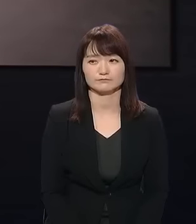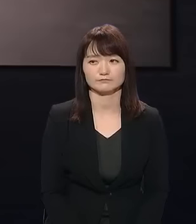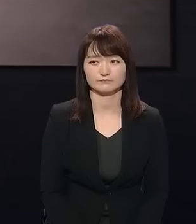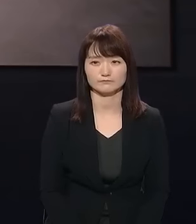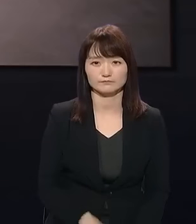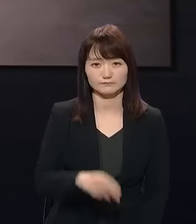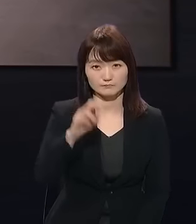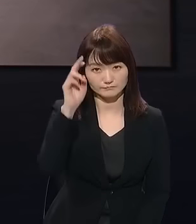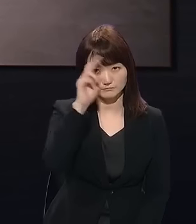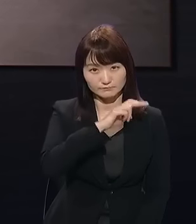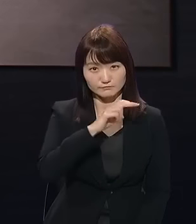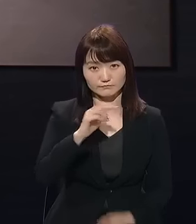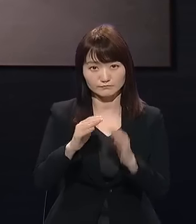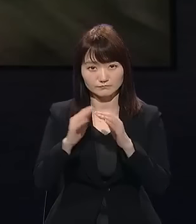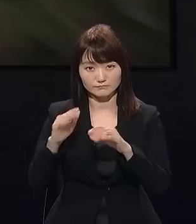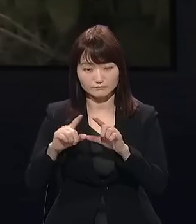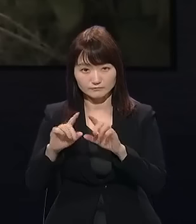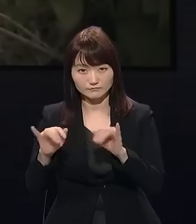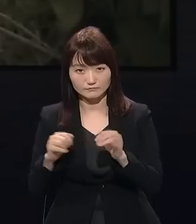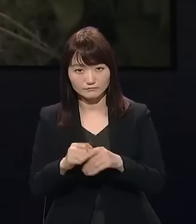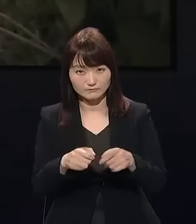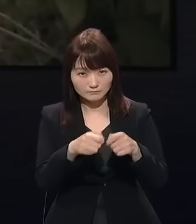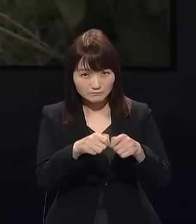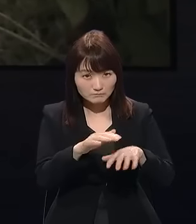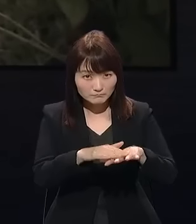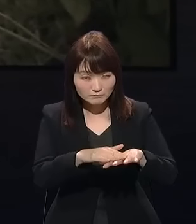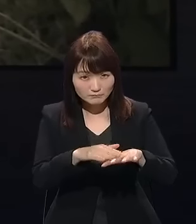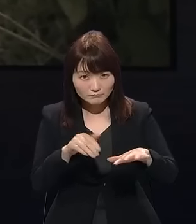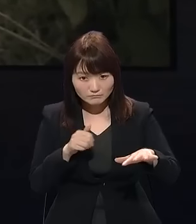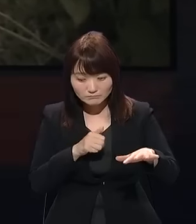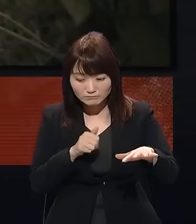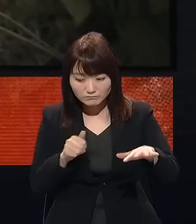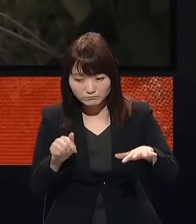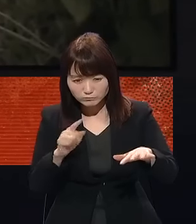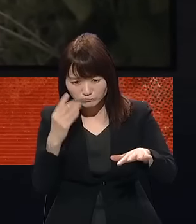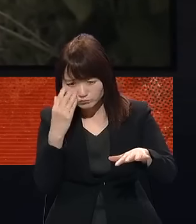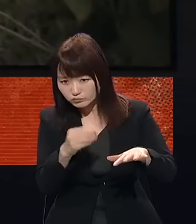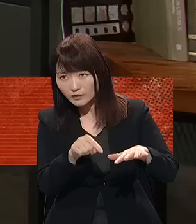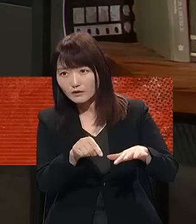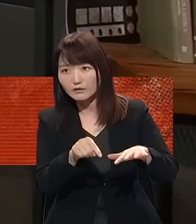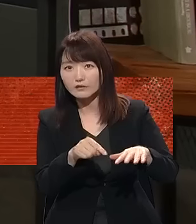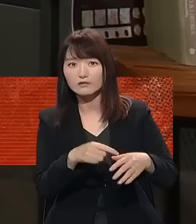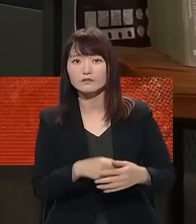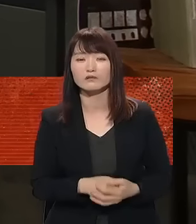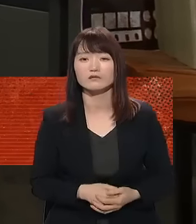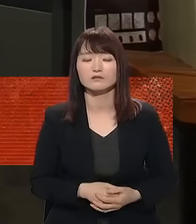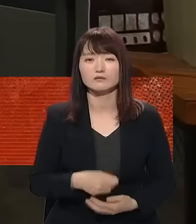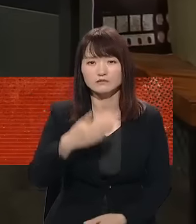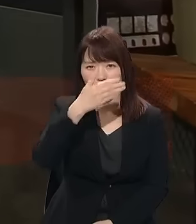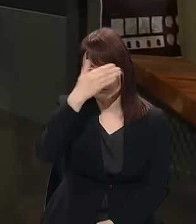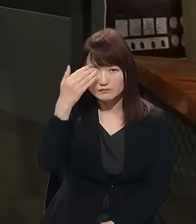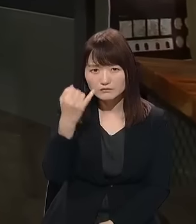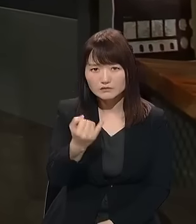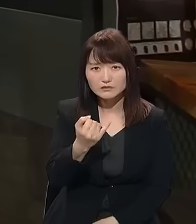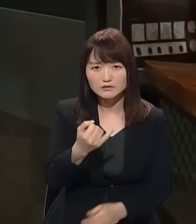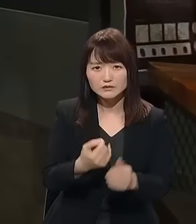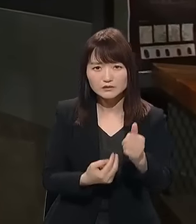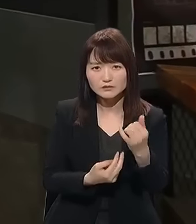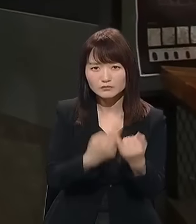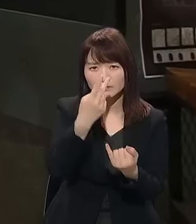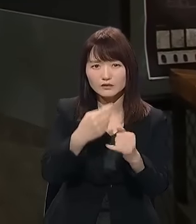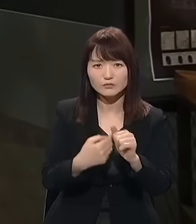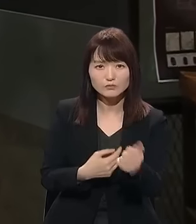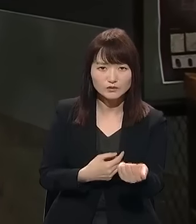이른 아침 마을 주민이 들개 밭을 지나가다가 무언가를 발견합니다 젊은 여성이 나채 상태로